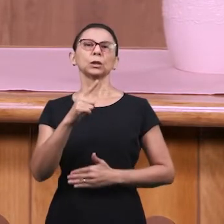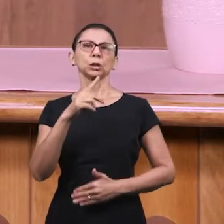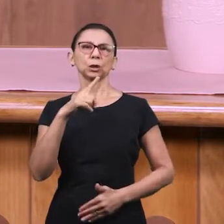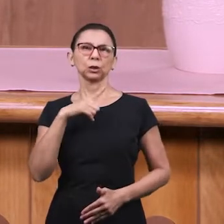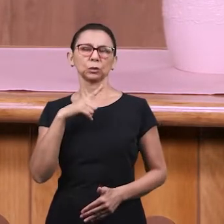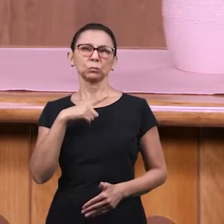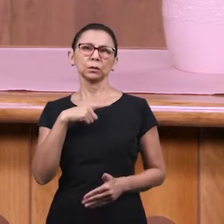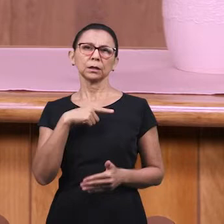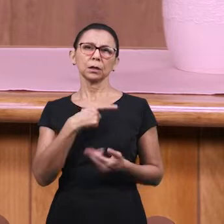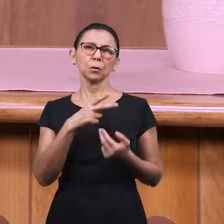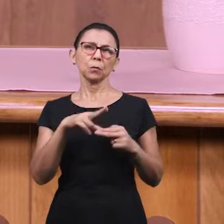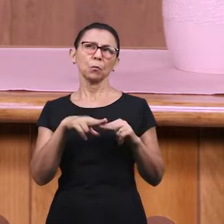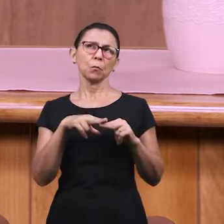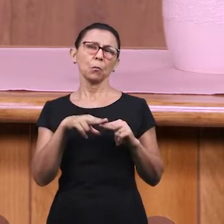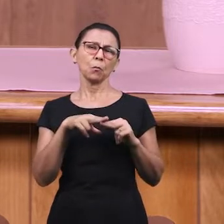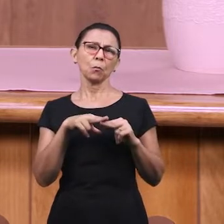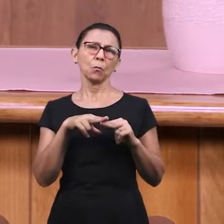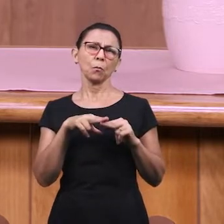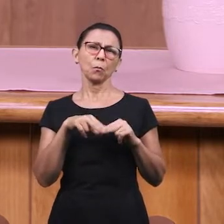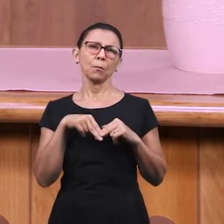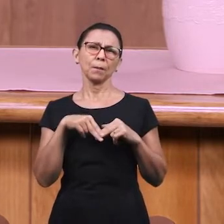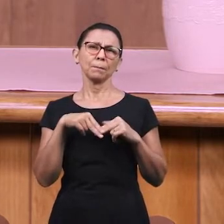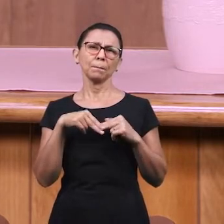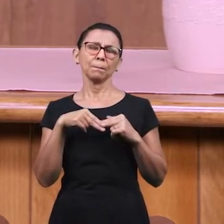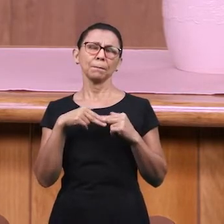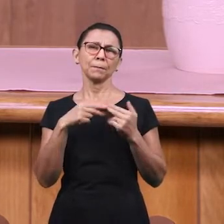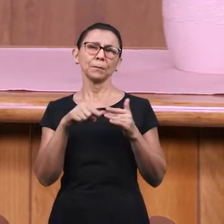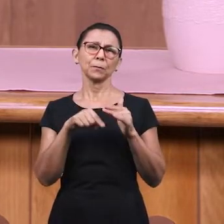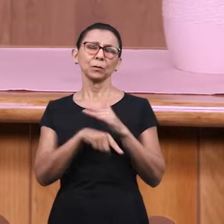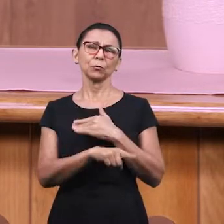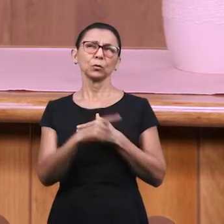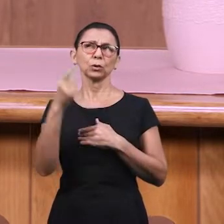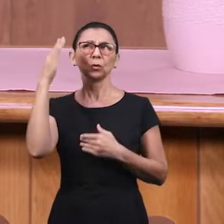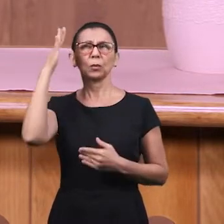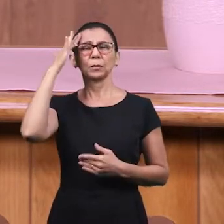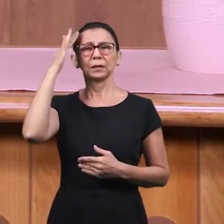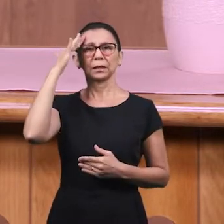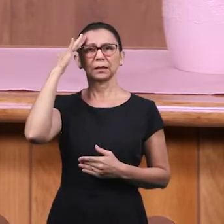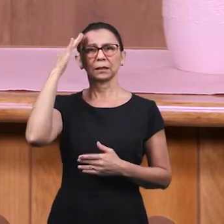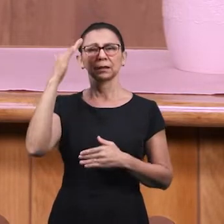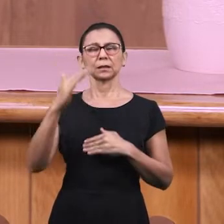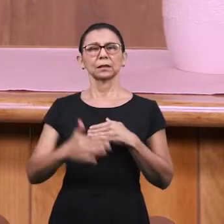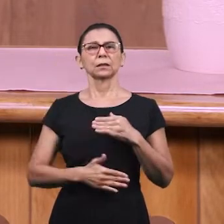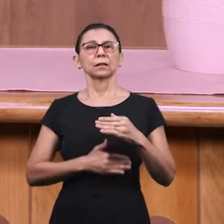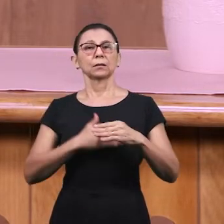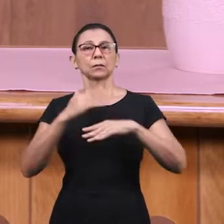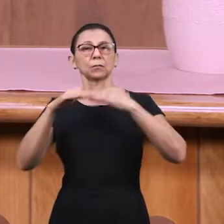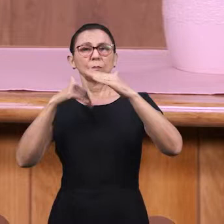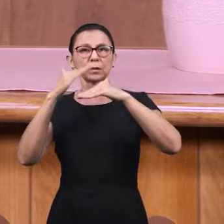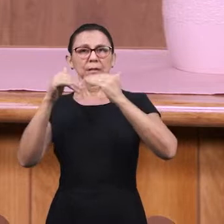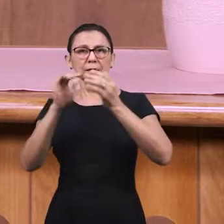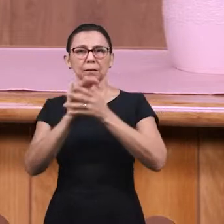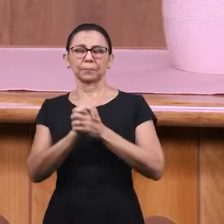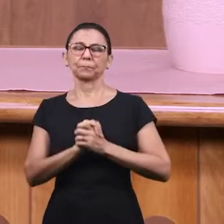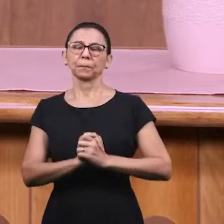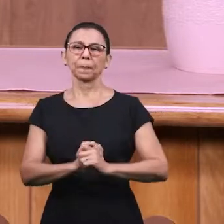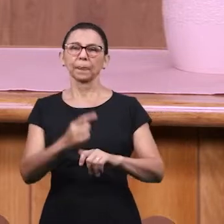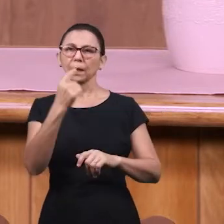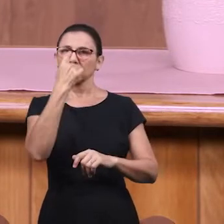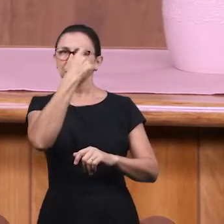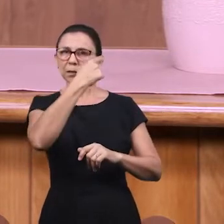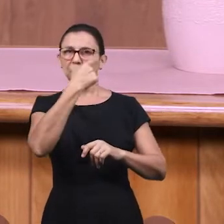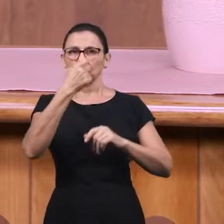феномен. Физиология зрения, она в следующем. А глаз твой,